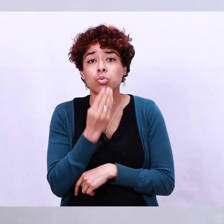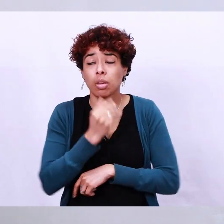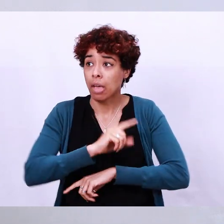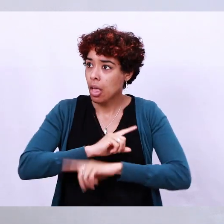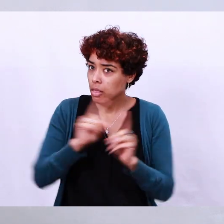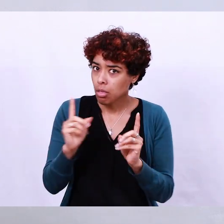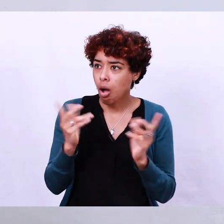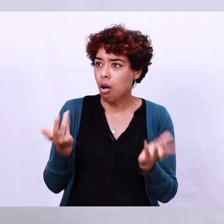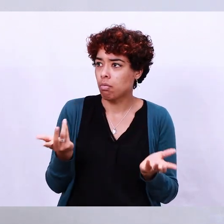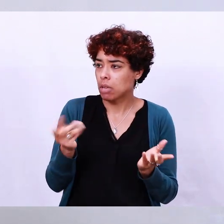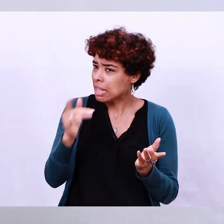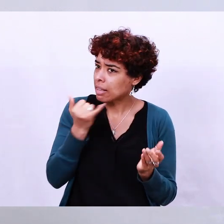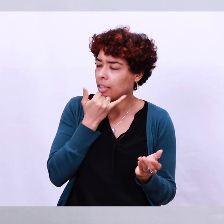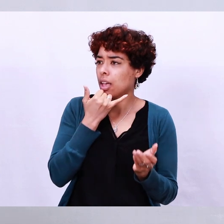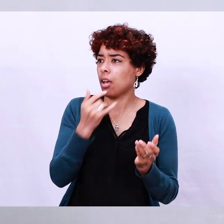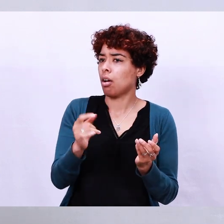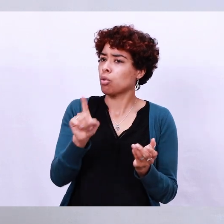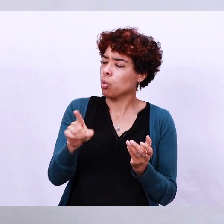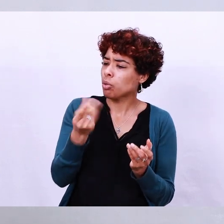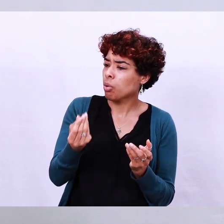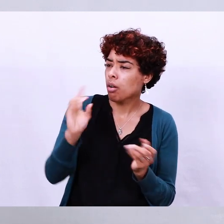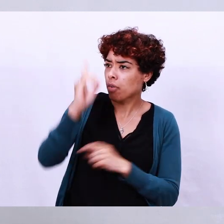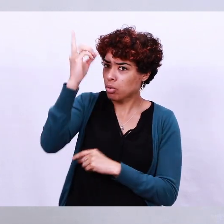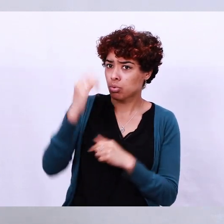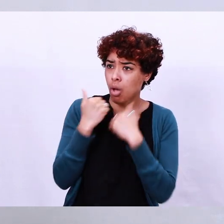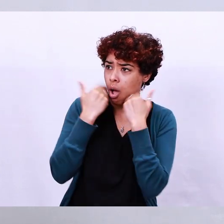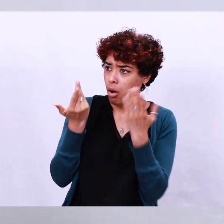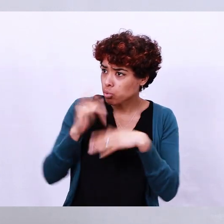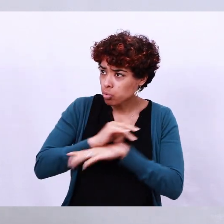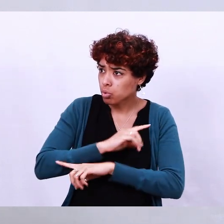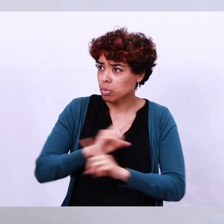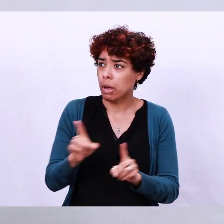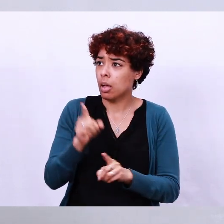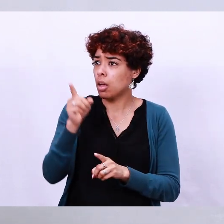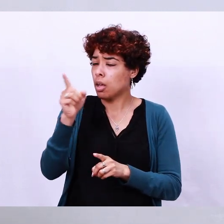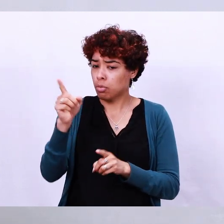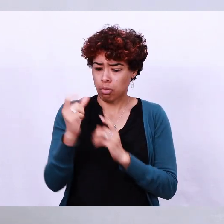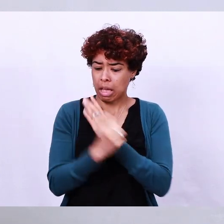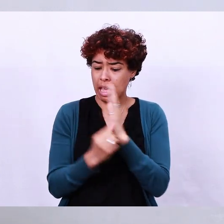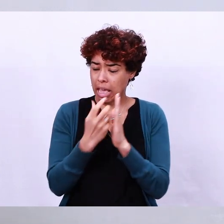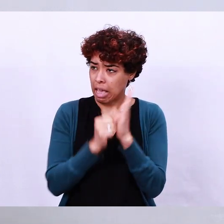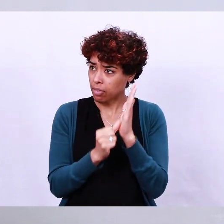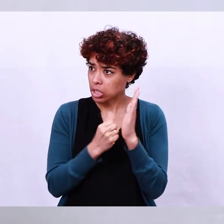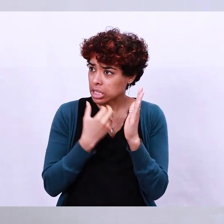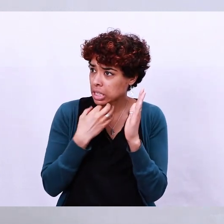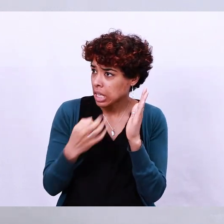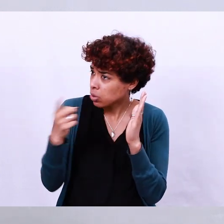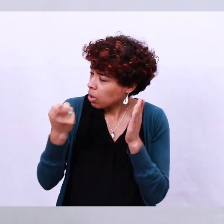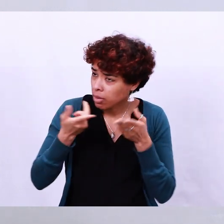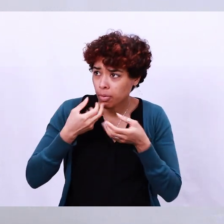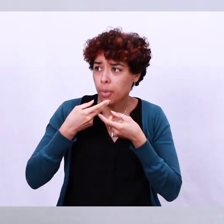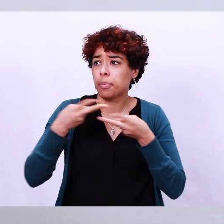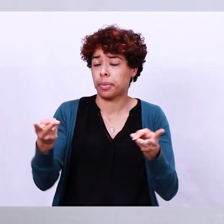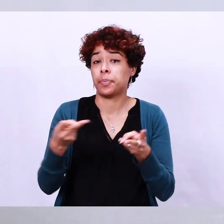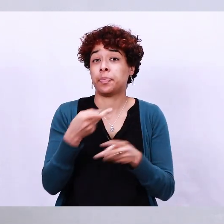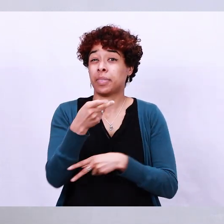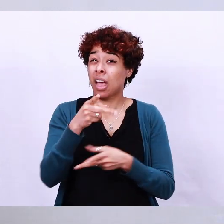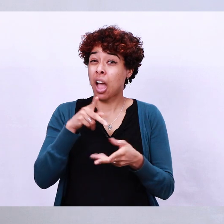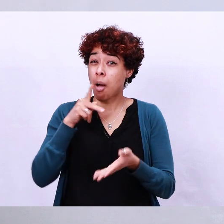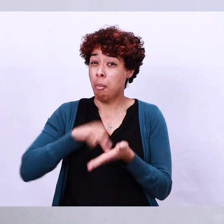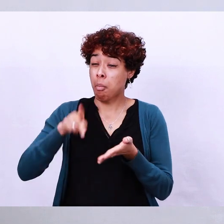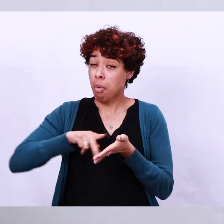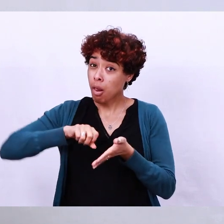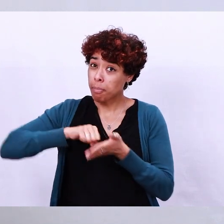tenir ton rang d'enfant de Dieu et ne pas être dans la honte. Tu dois affirmer ce que dit l'Évangile. Donc on voit que Paul est très sévère à cet